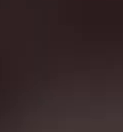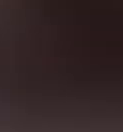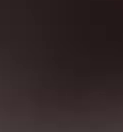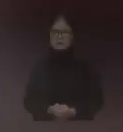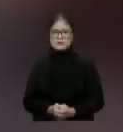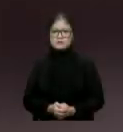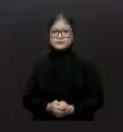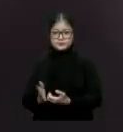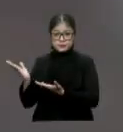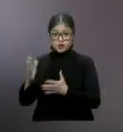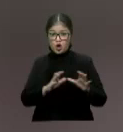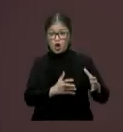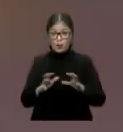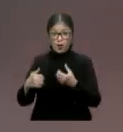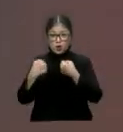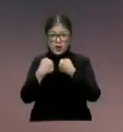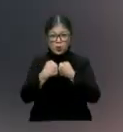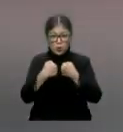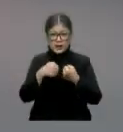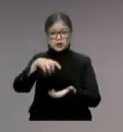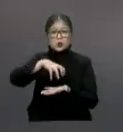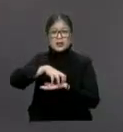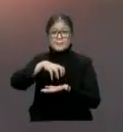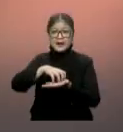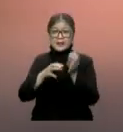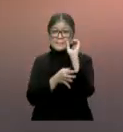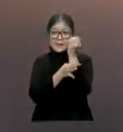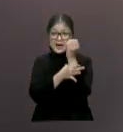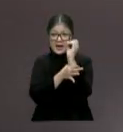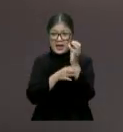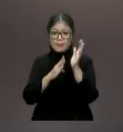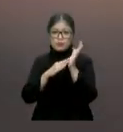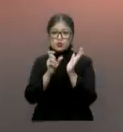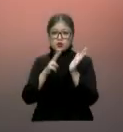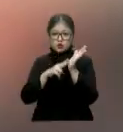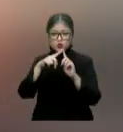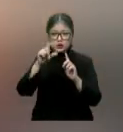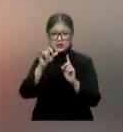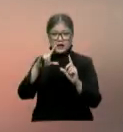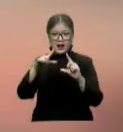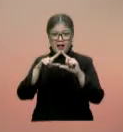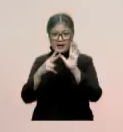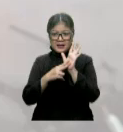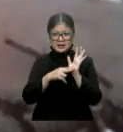Bentrokan dua kelompok massa ini terjadi di kawasan Muntilan, Magelang, Jawa Tengah sejak sore hingga malam hari.